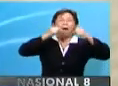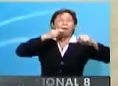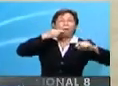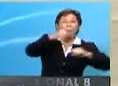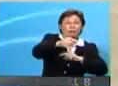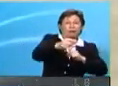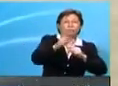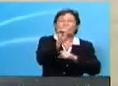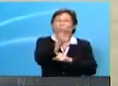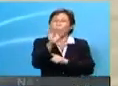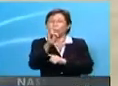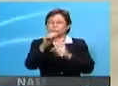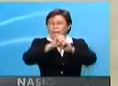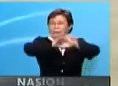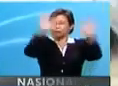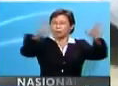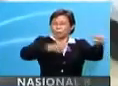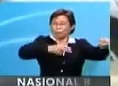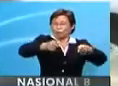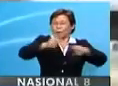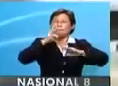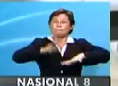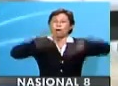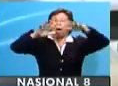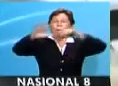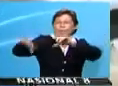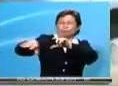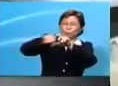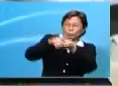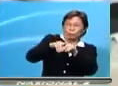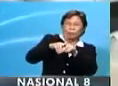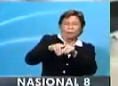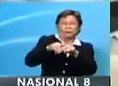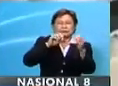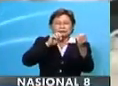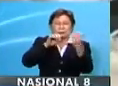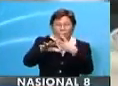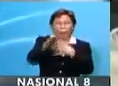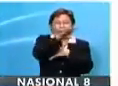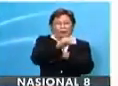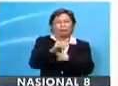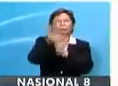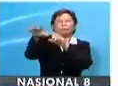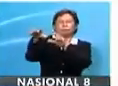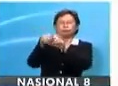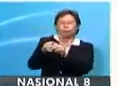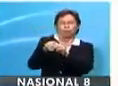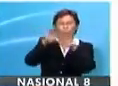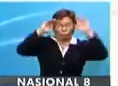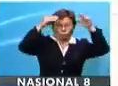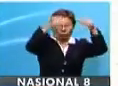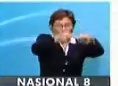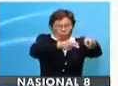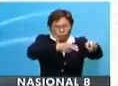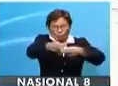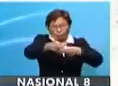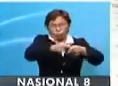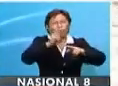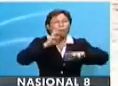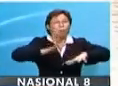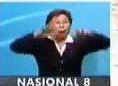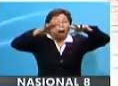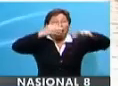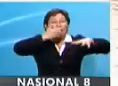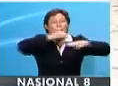tunggal yang jelas pengurusan bencana bukan sjaa melibatkan fasa tindak balas malah melibatkan skop pengurusan bencana yang